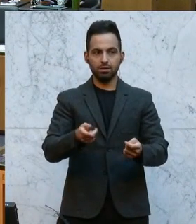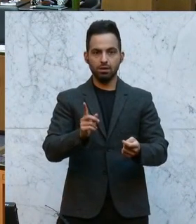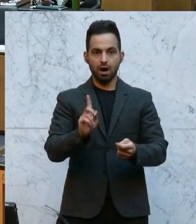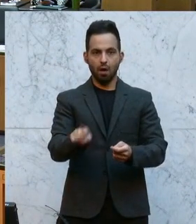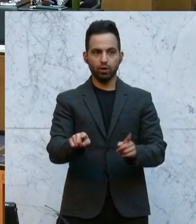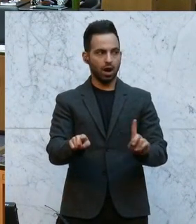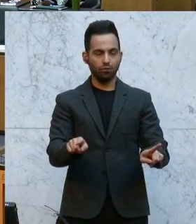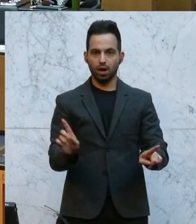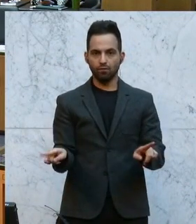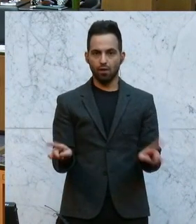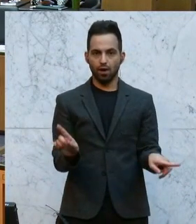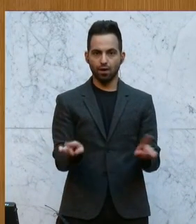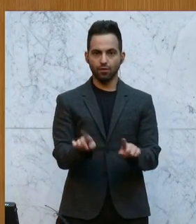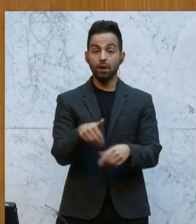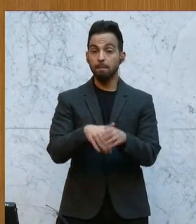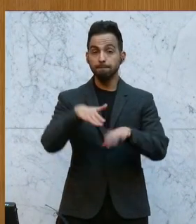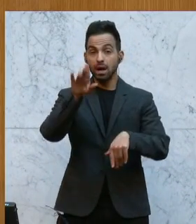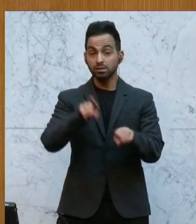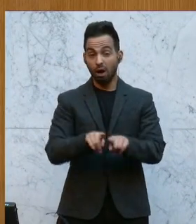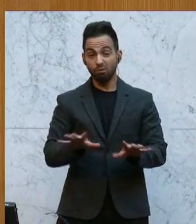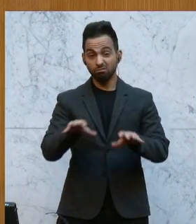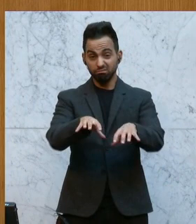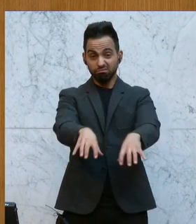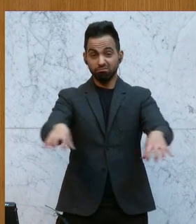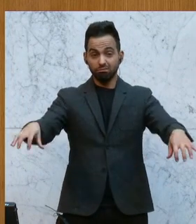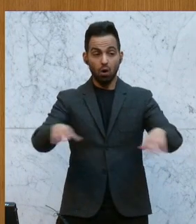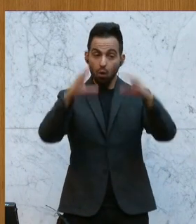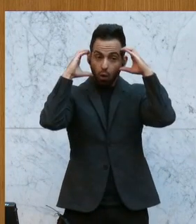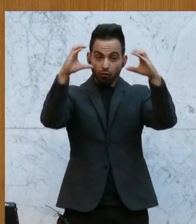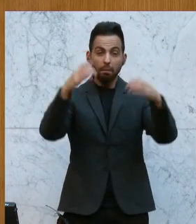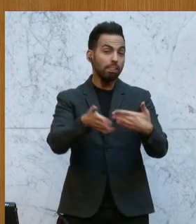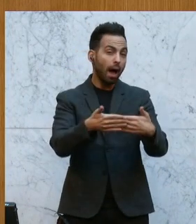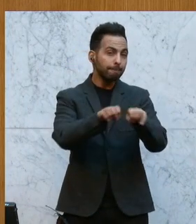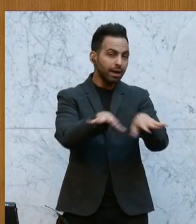Aufträge vergeben hat, hauptsächlich auch an ÖVP-nahe Medien.